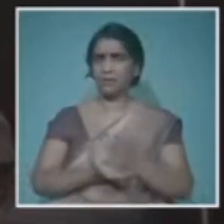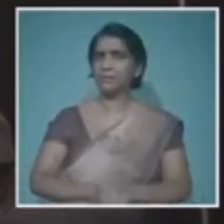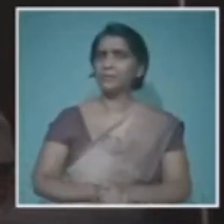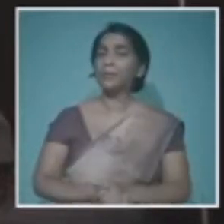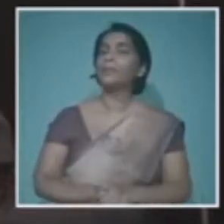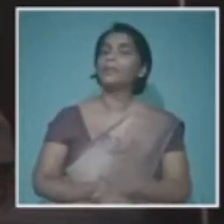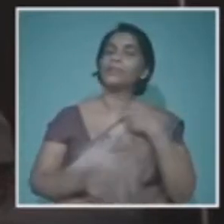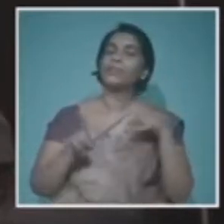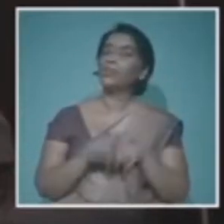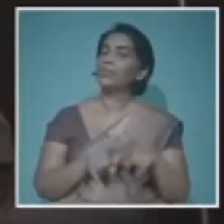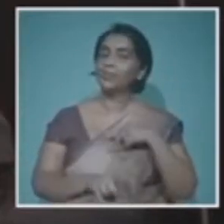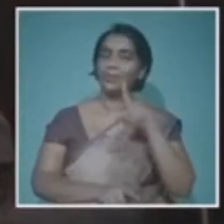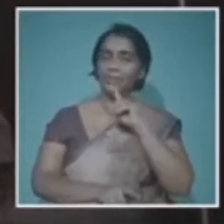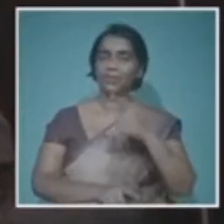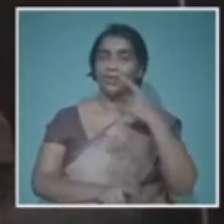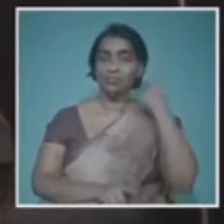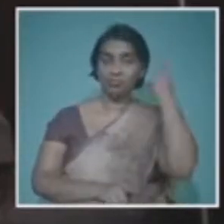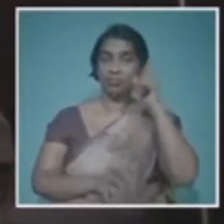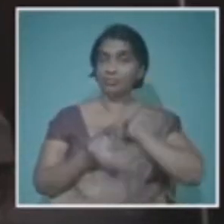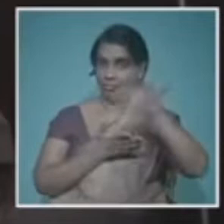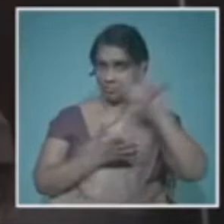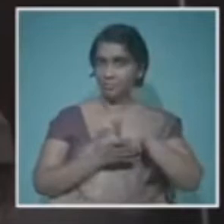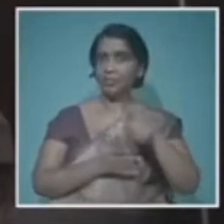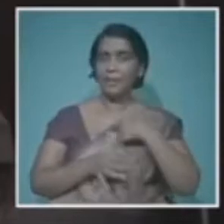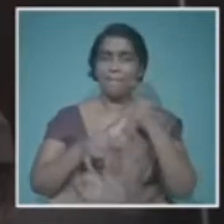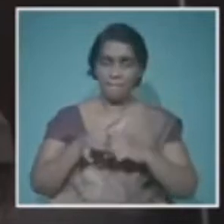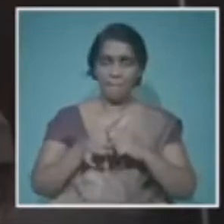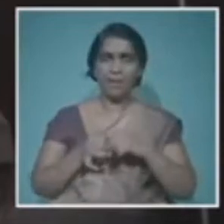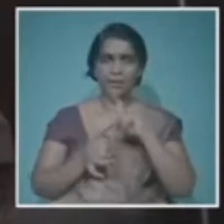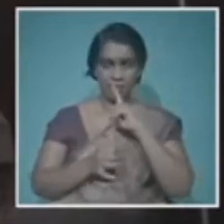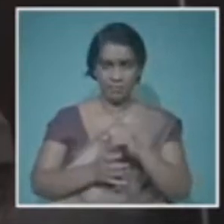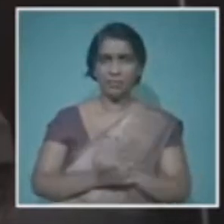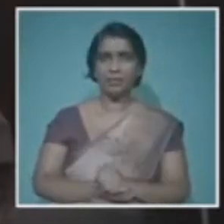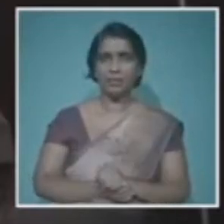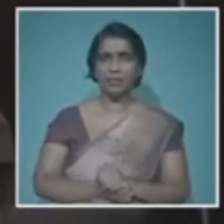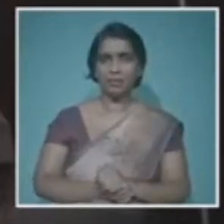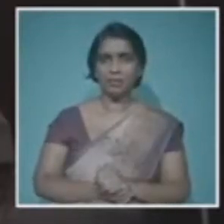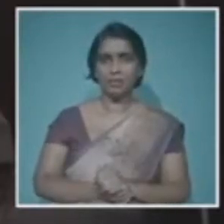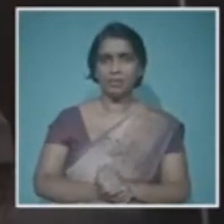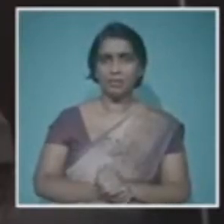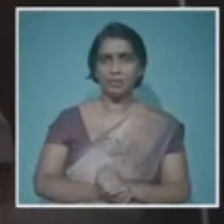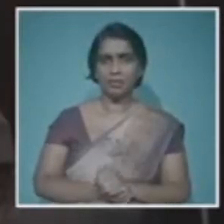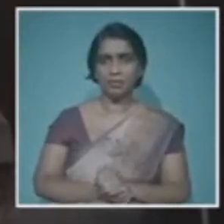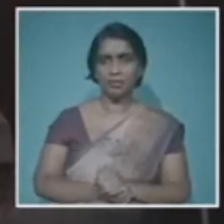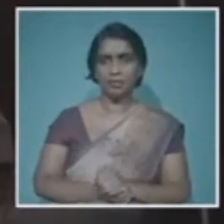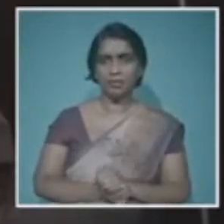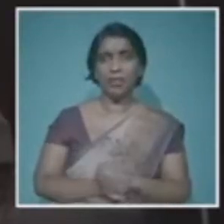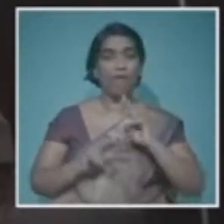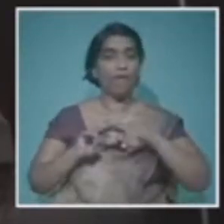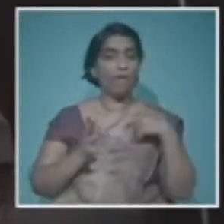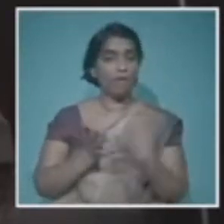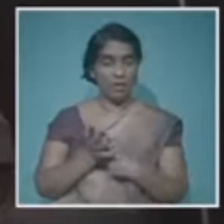දැම් මම අහන්නේ බුද්ධි ගලනය කියන කාරණයක් එක ම ඔබතුමාගේ මේ ප්‍රශ්නයක් අහන්නාවේ එතකොට දැන්